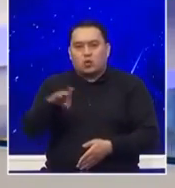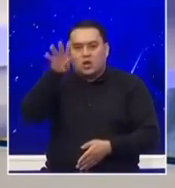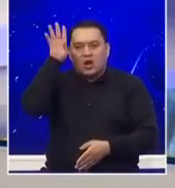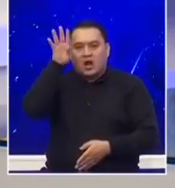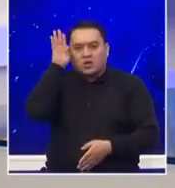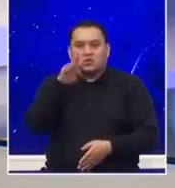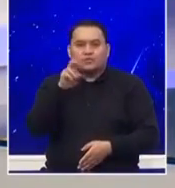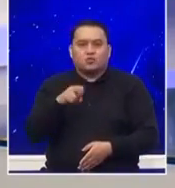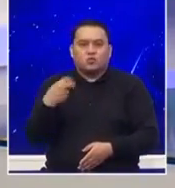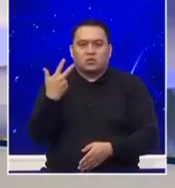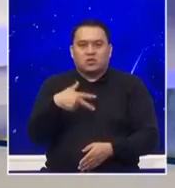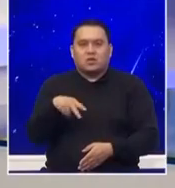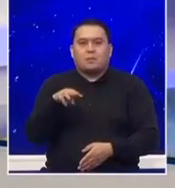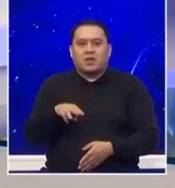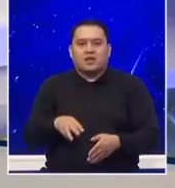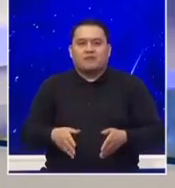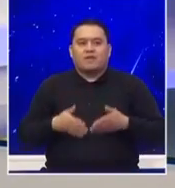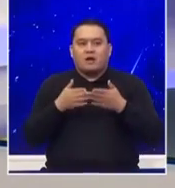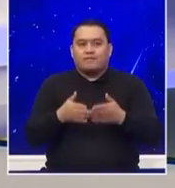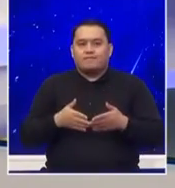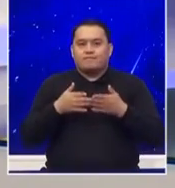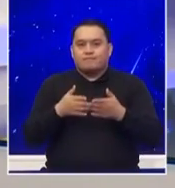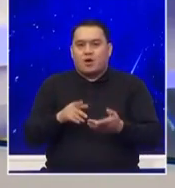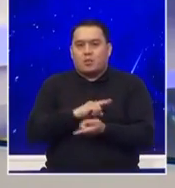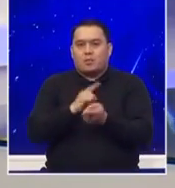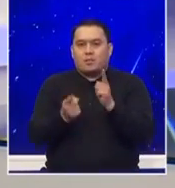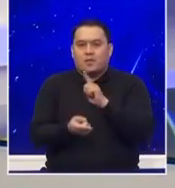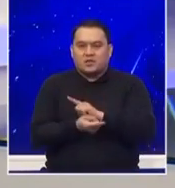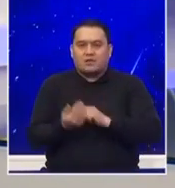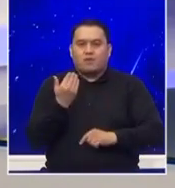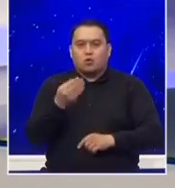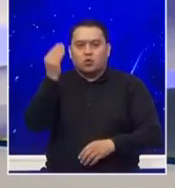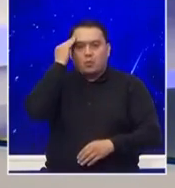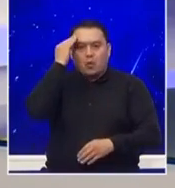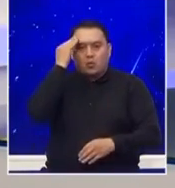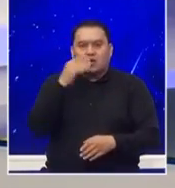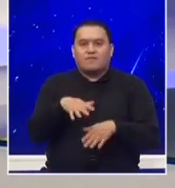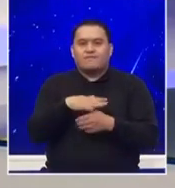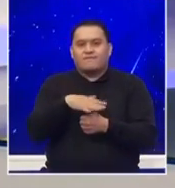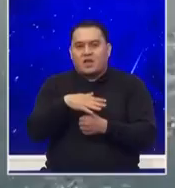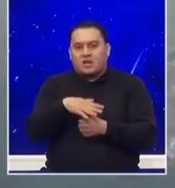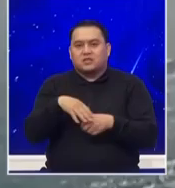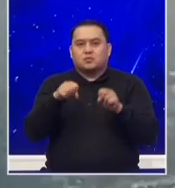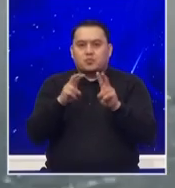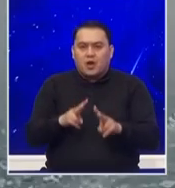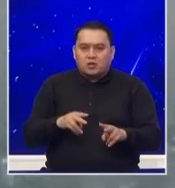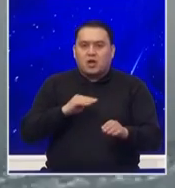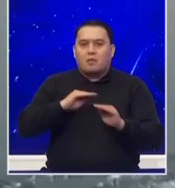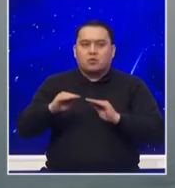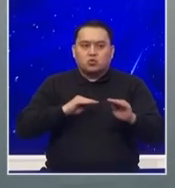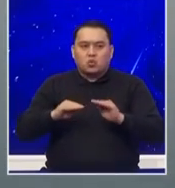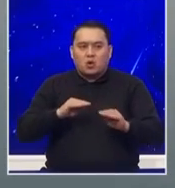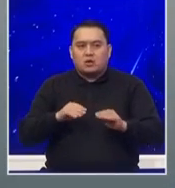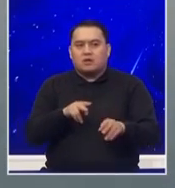флота 230-метровый корабль «Макран», переделанный из танкера. Он способен нести вертолеты и катера спецназа и оснащен